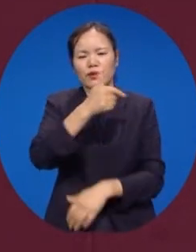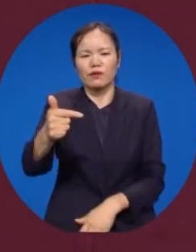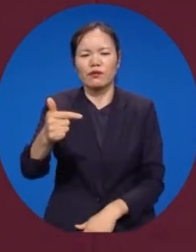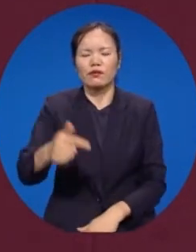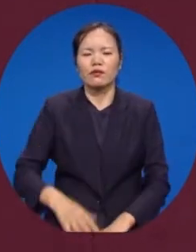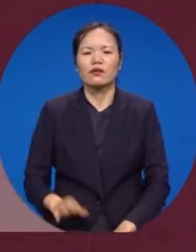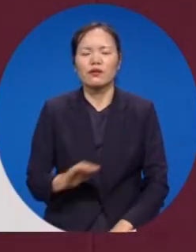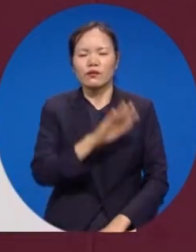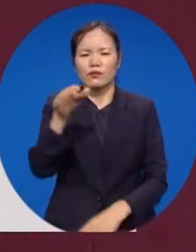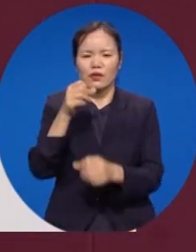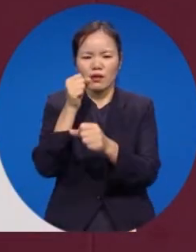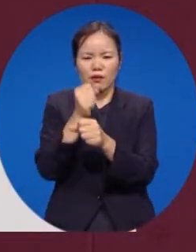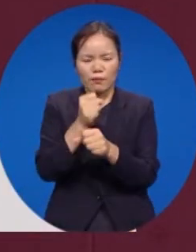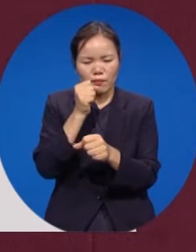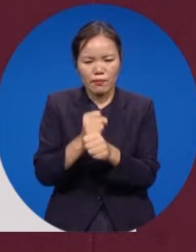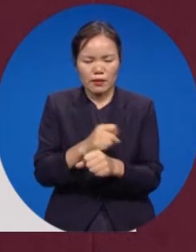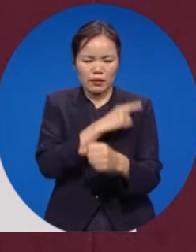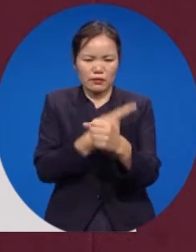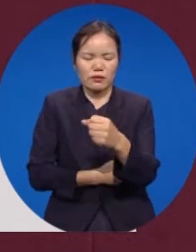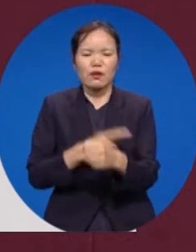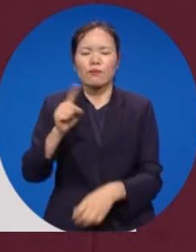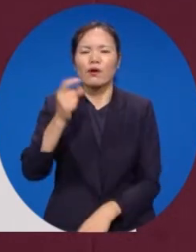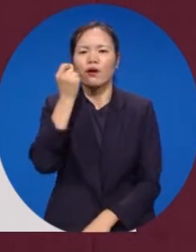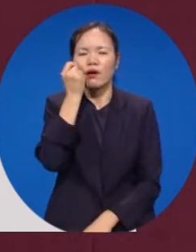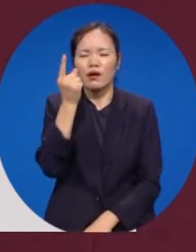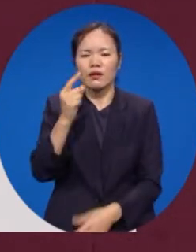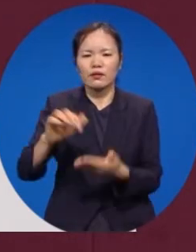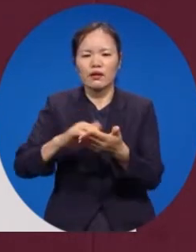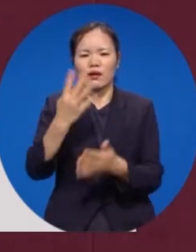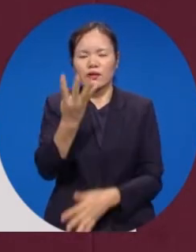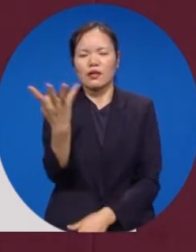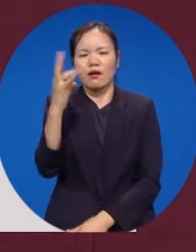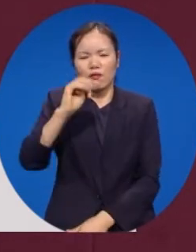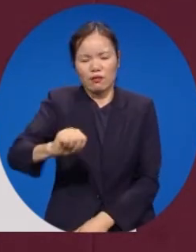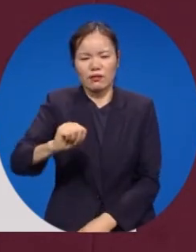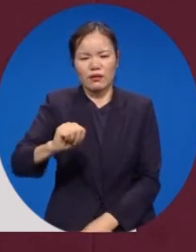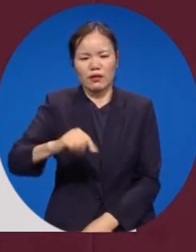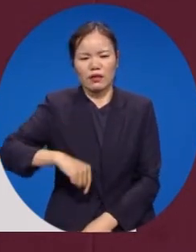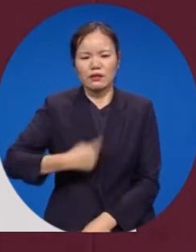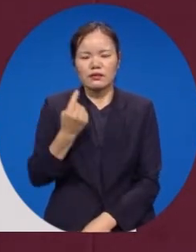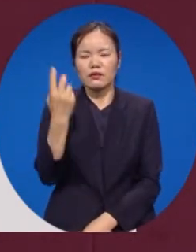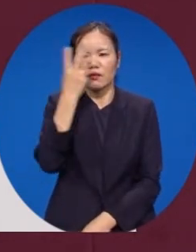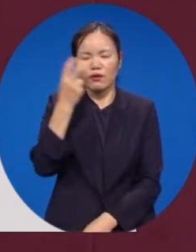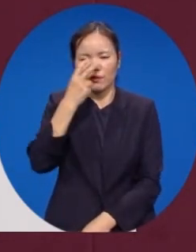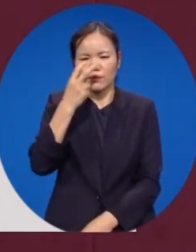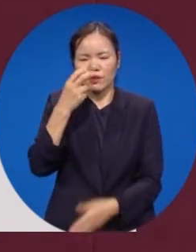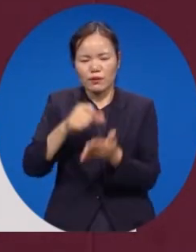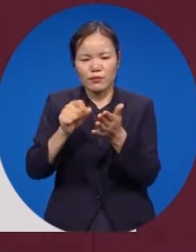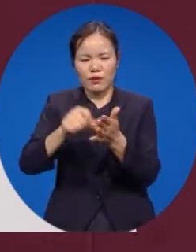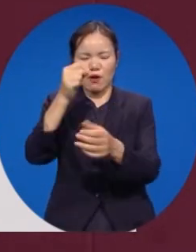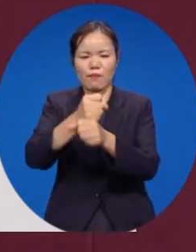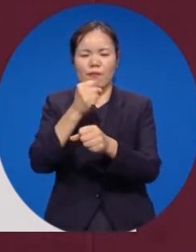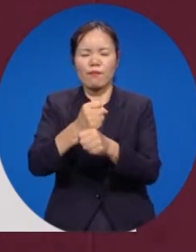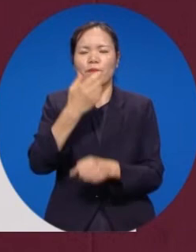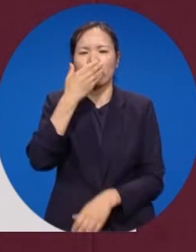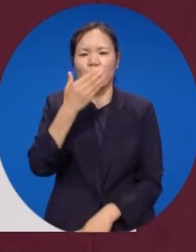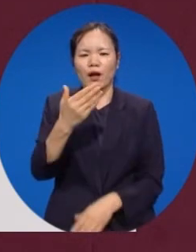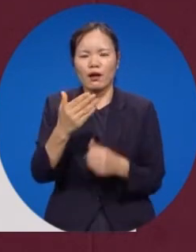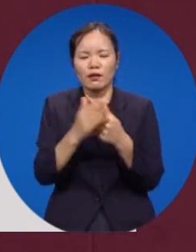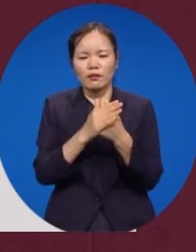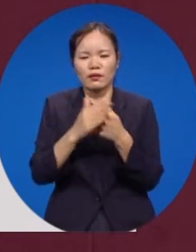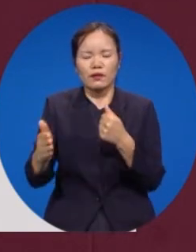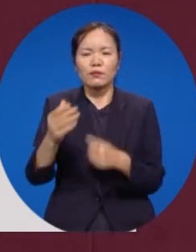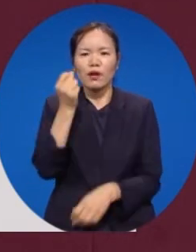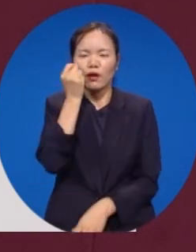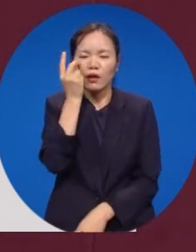우리의 생산 능력으로 한 달에 무려 4억 개까지 자가진단 키트를 생산할 수가 있어서